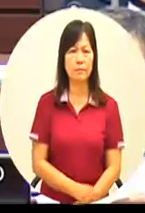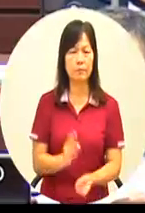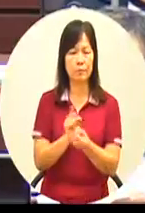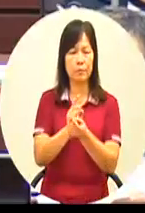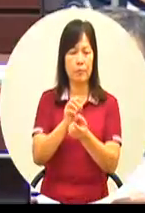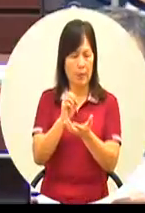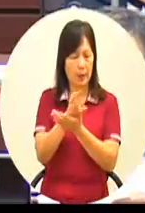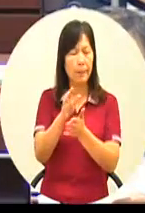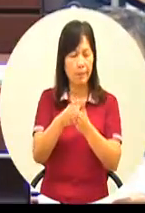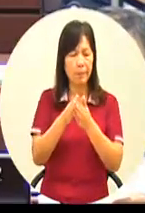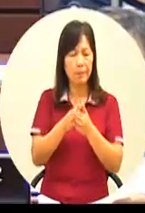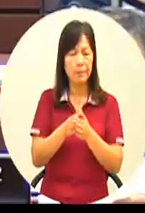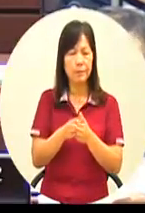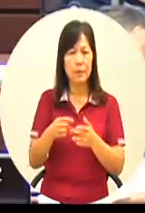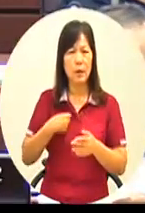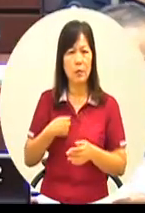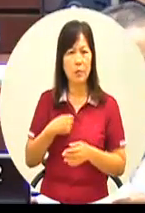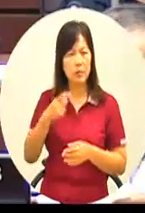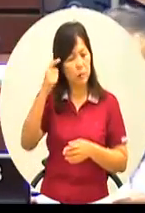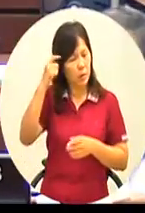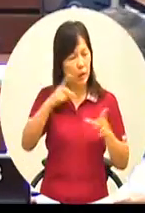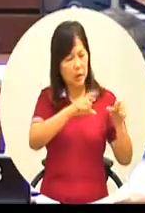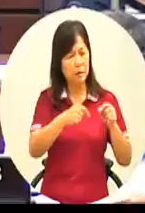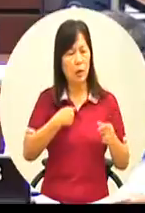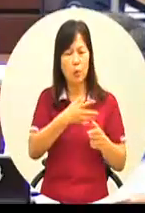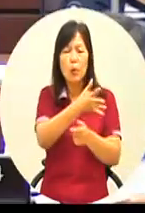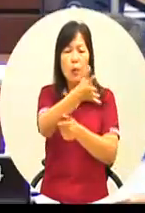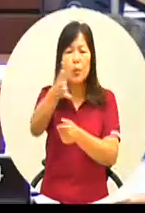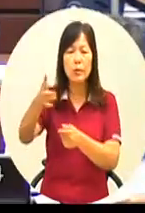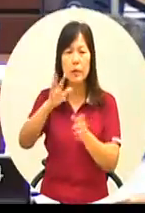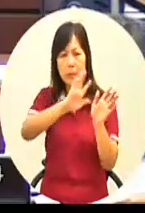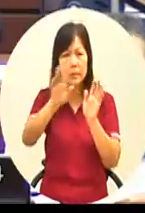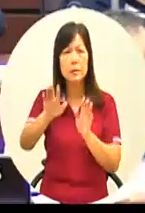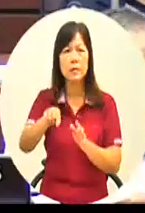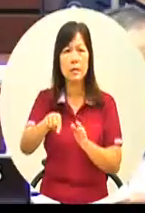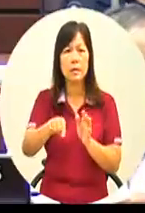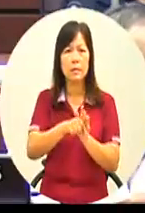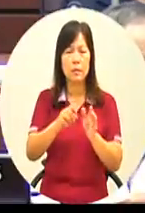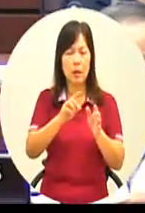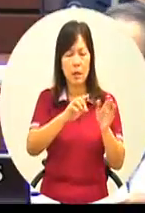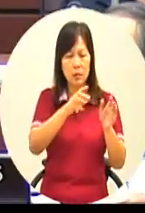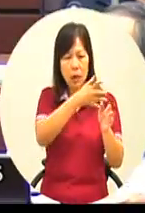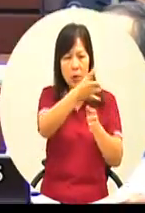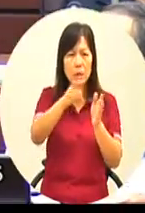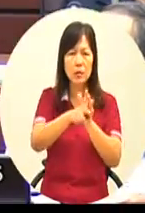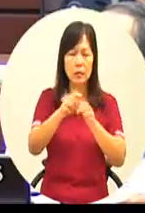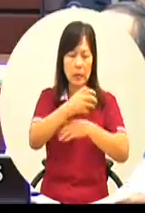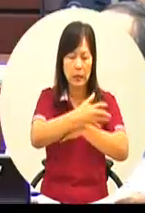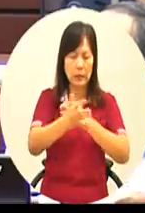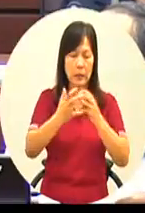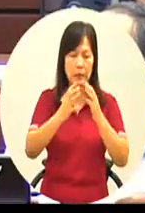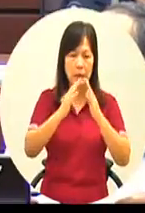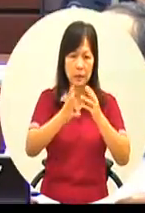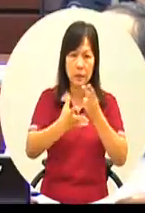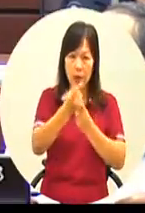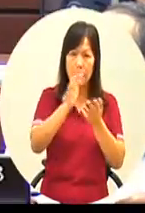这个议员报告哈，那我的只能根据我做的民调啦， 其实从民调县市合并到现在，其